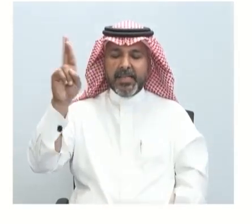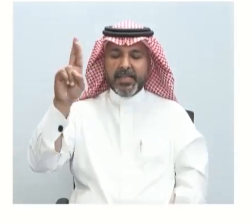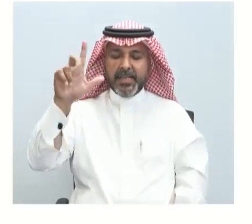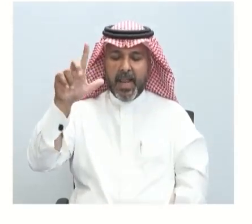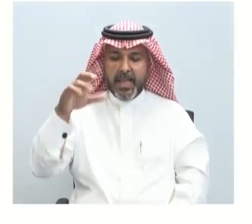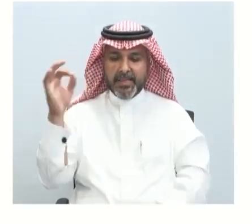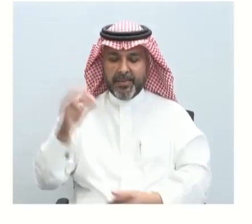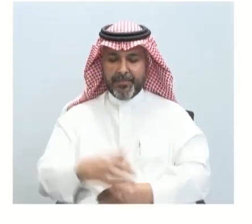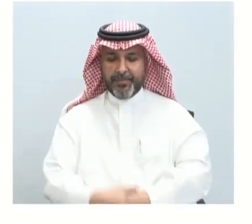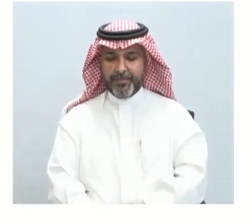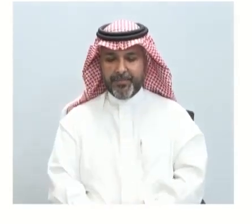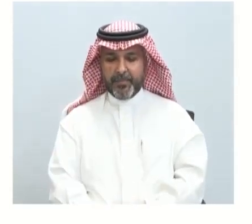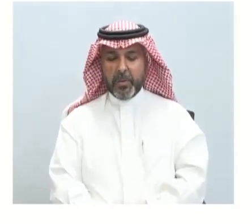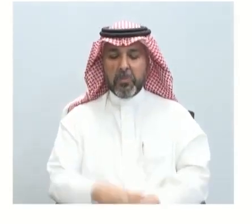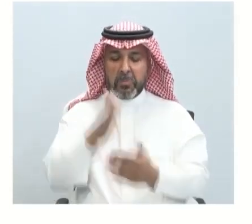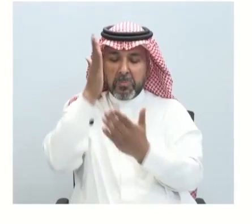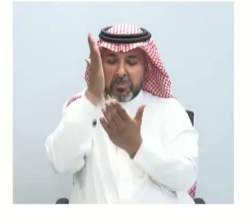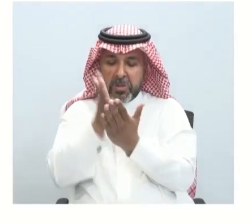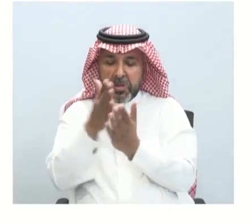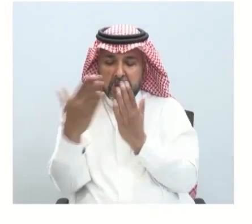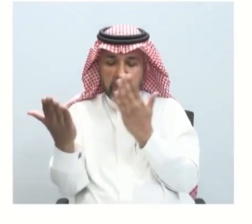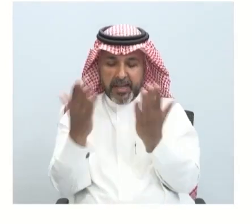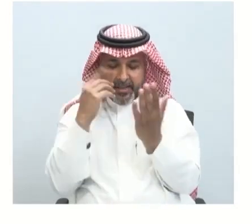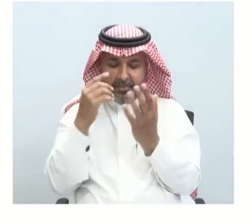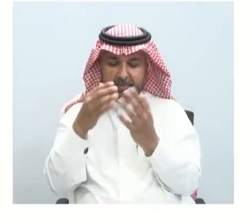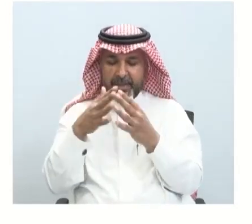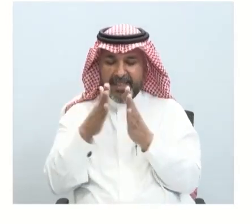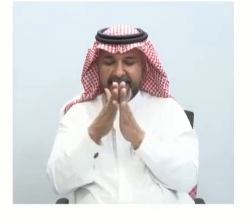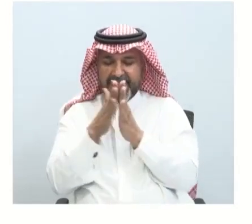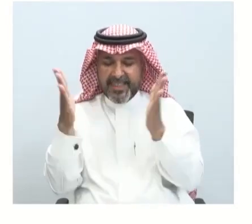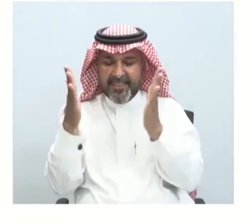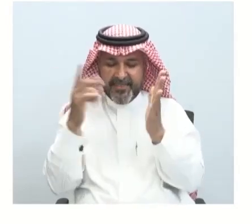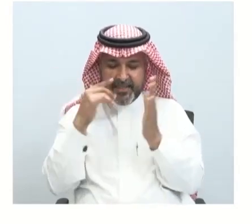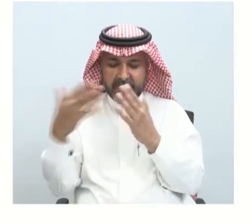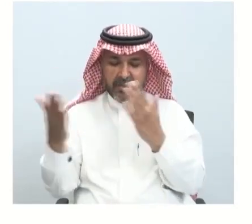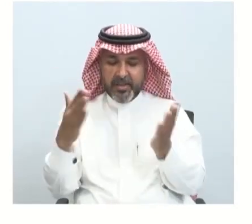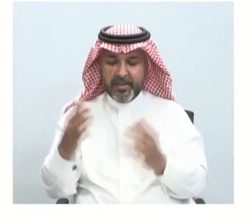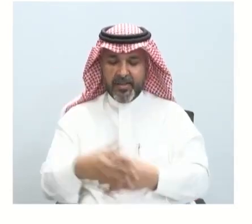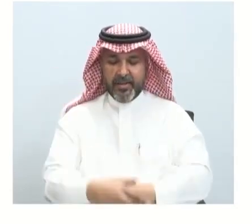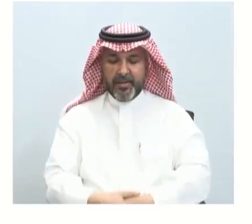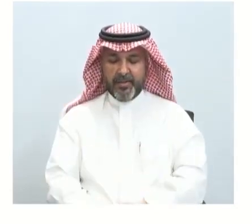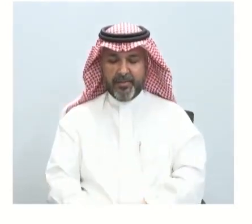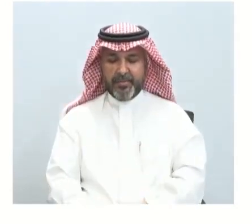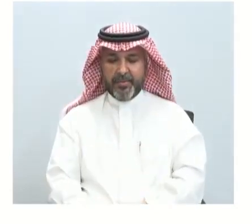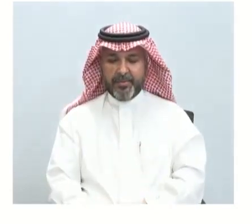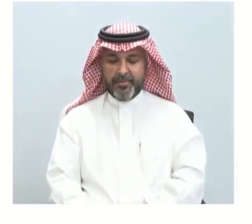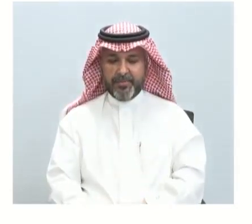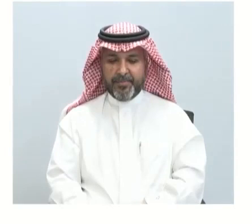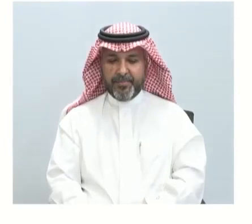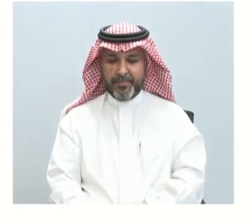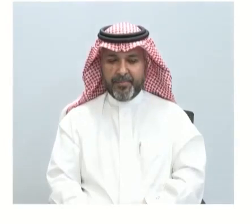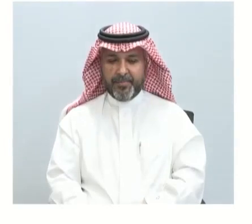الاخر فتنقسم السنتروم ايرات وتنفصل هذه الكروماتيدات الشقيقه وتتحرك الى اقطاب